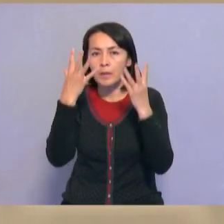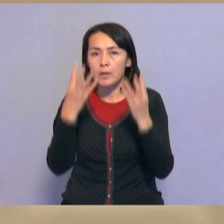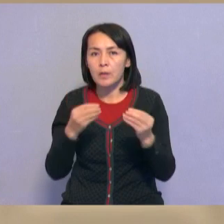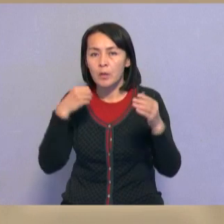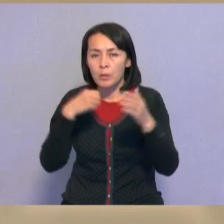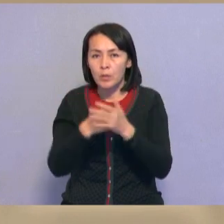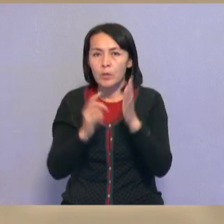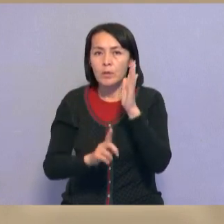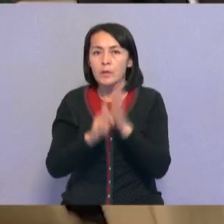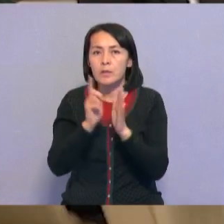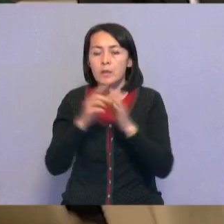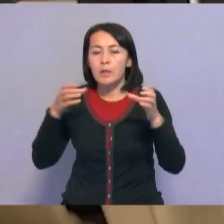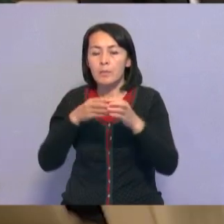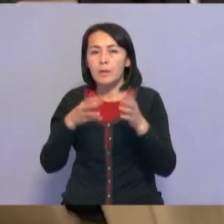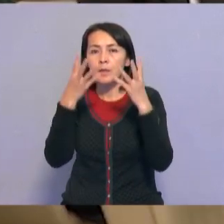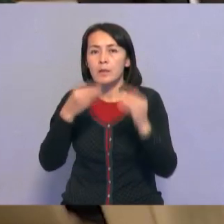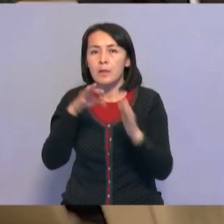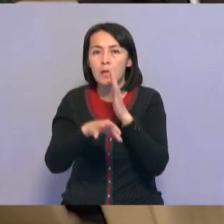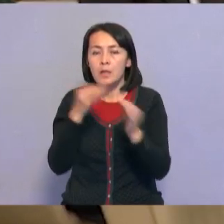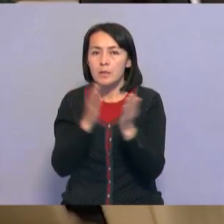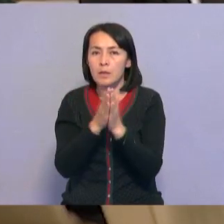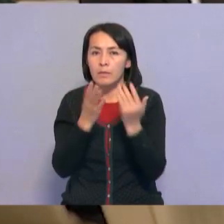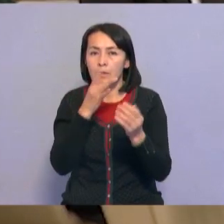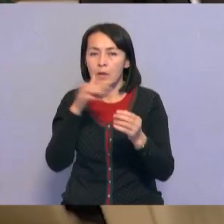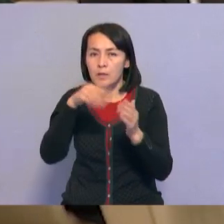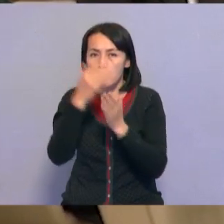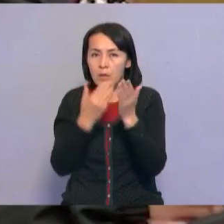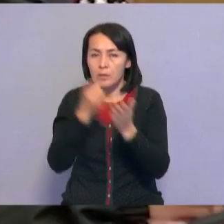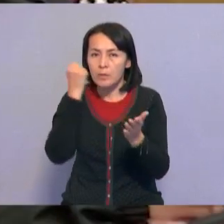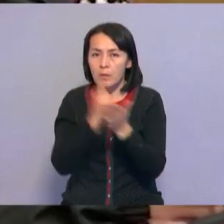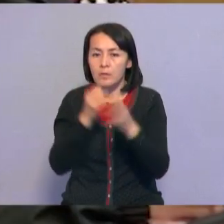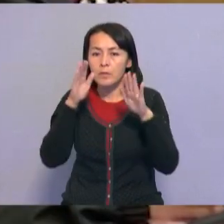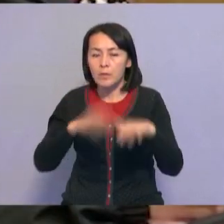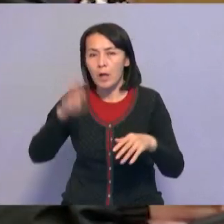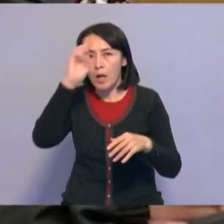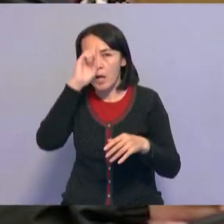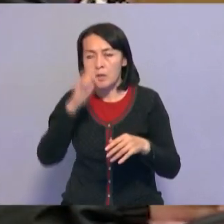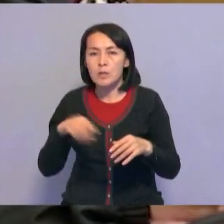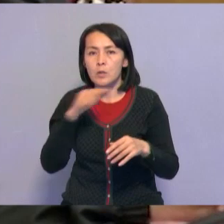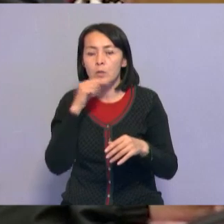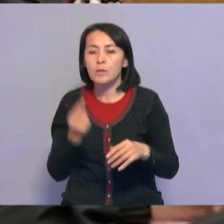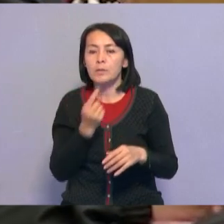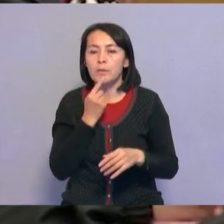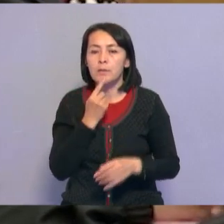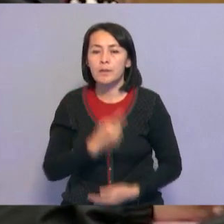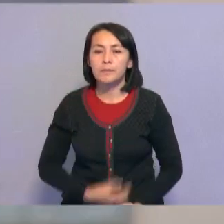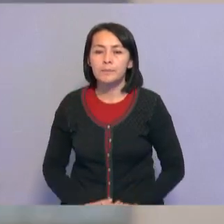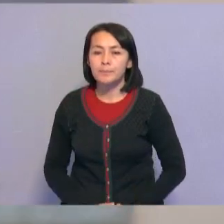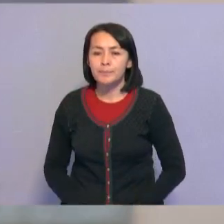начала кампании и в день голосования также бюллетени во время референдума будут распечатано только на государственном и русском